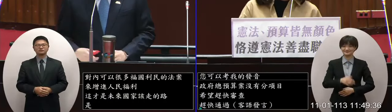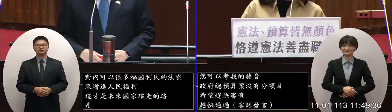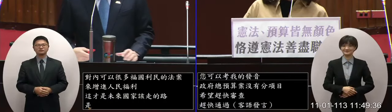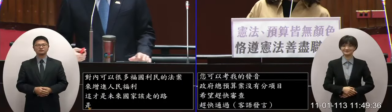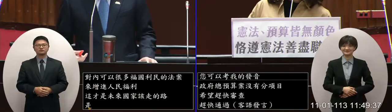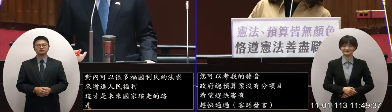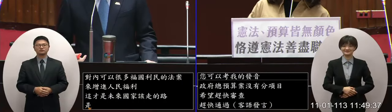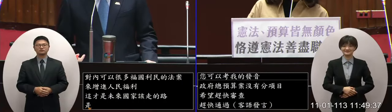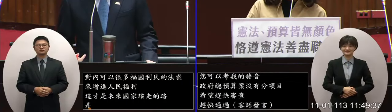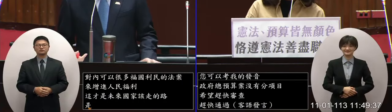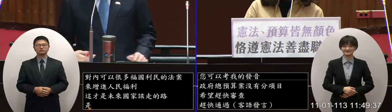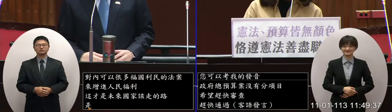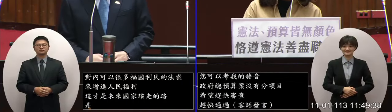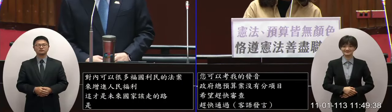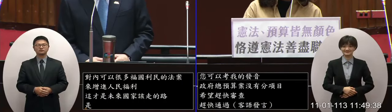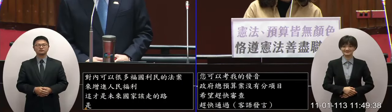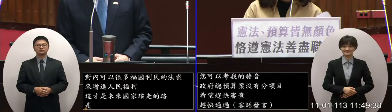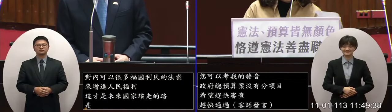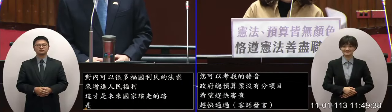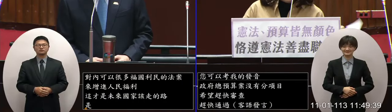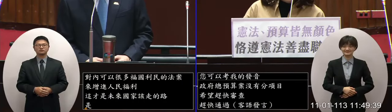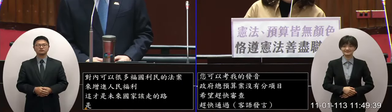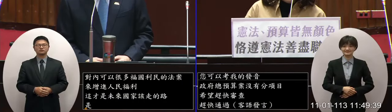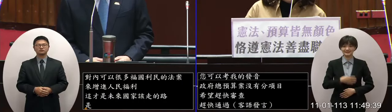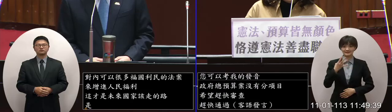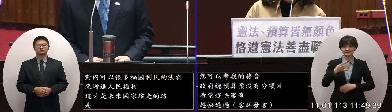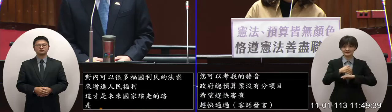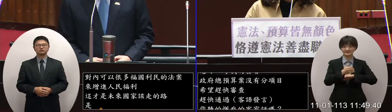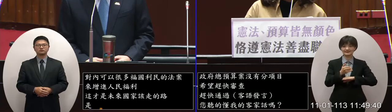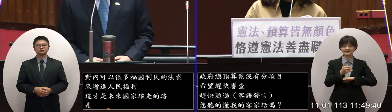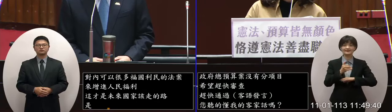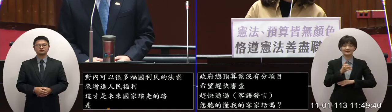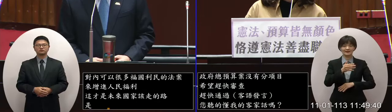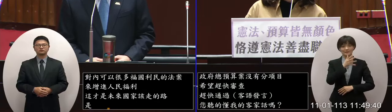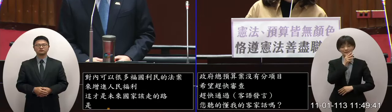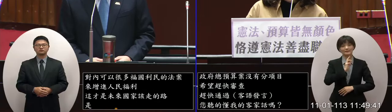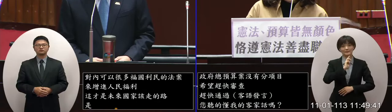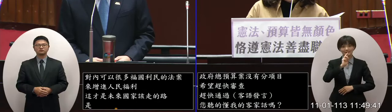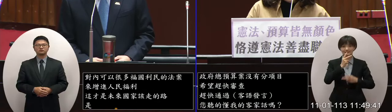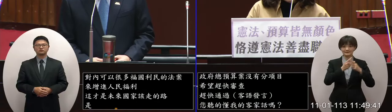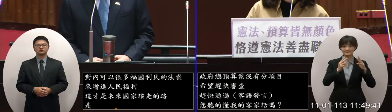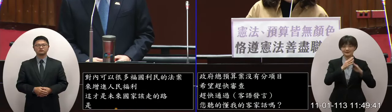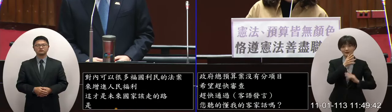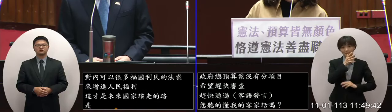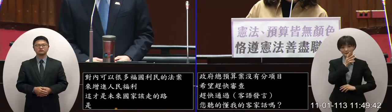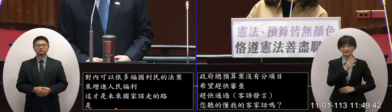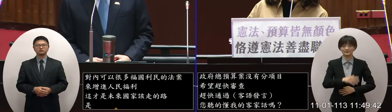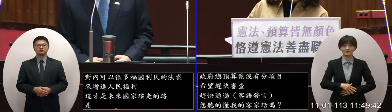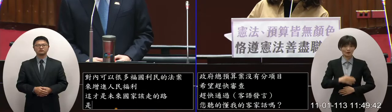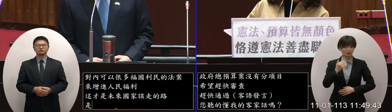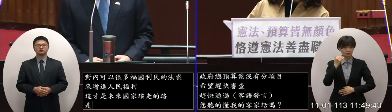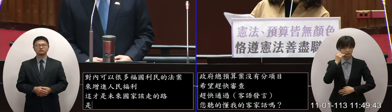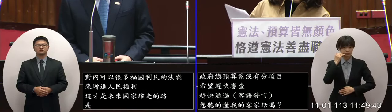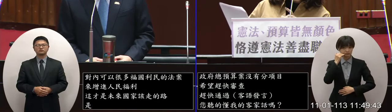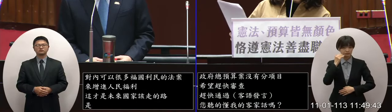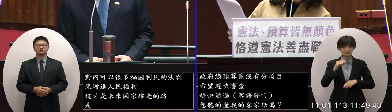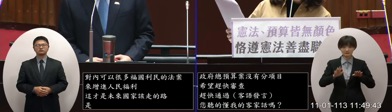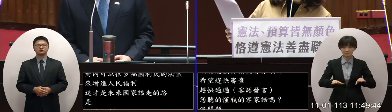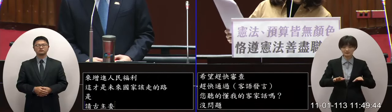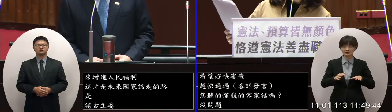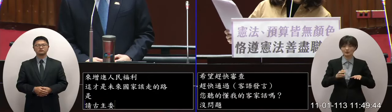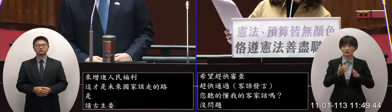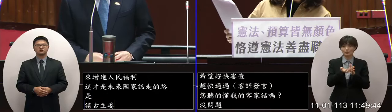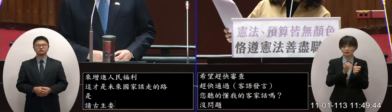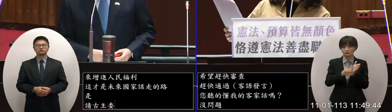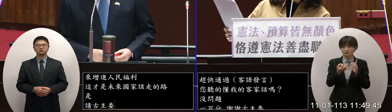委。这是我们四线腔的客语。客语这一次，如果我们的预算没